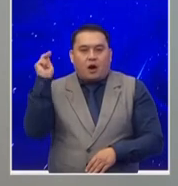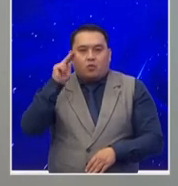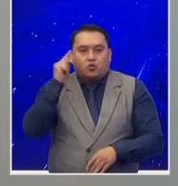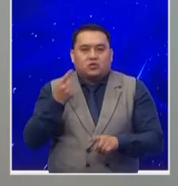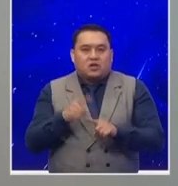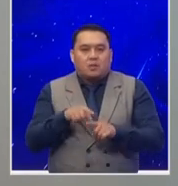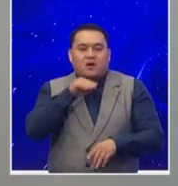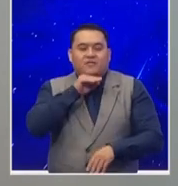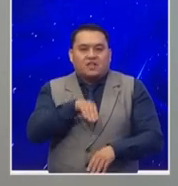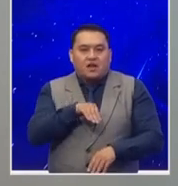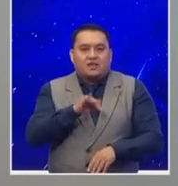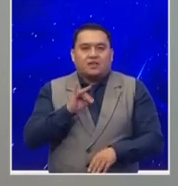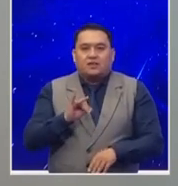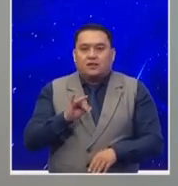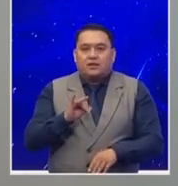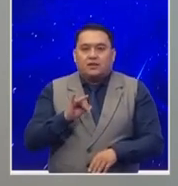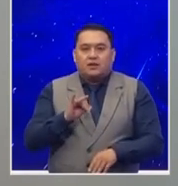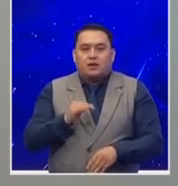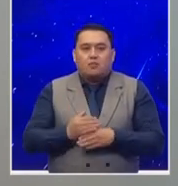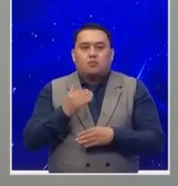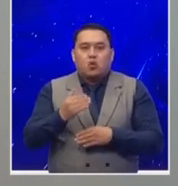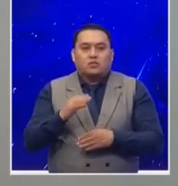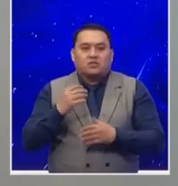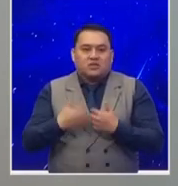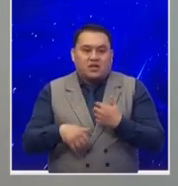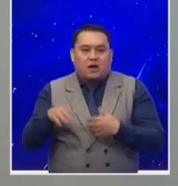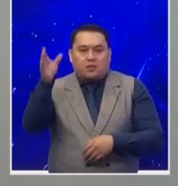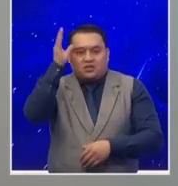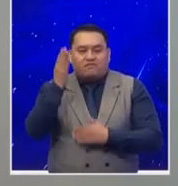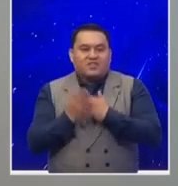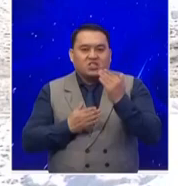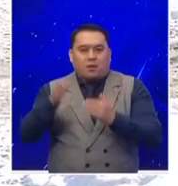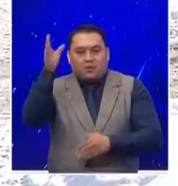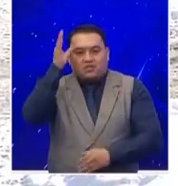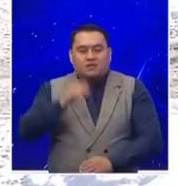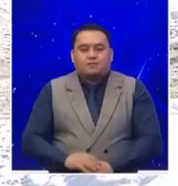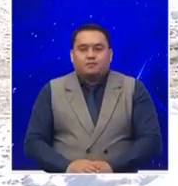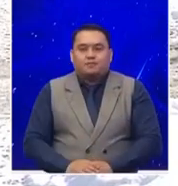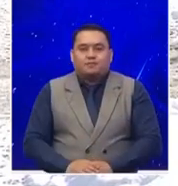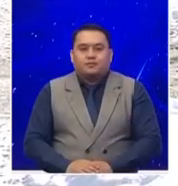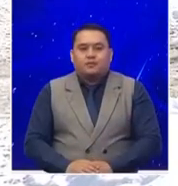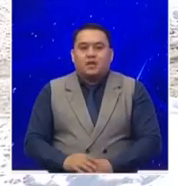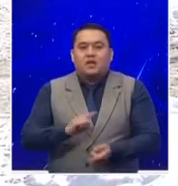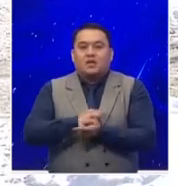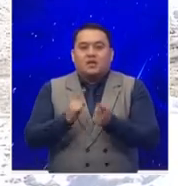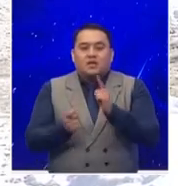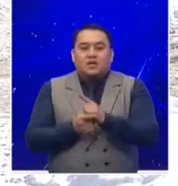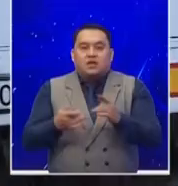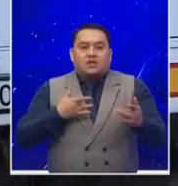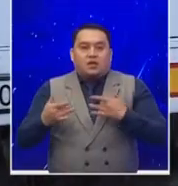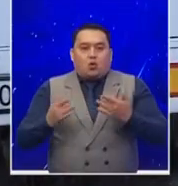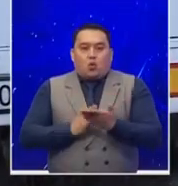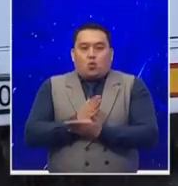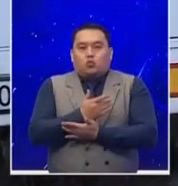технических, профессиональных, после среднего образования и высшего образования. Изменения также коснулись работы театров и услуг